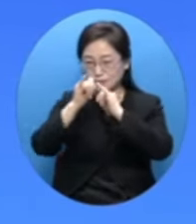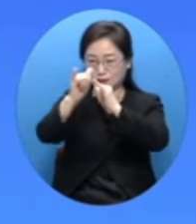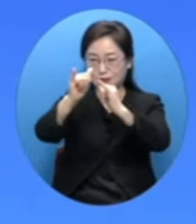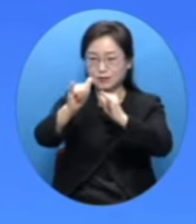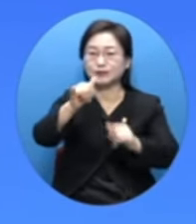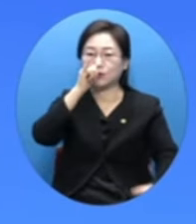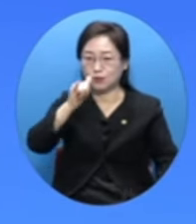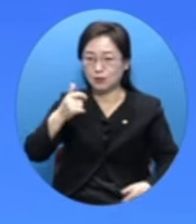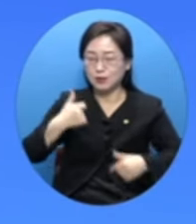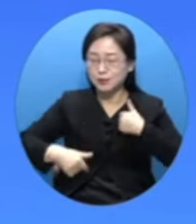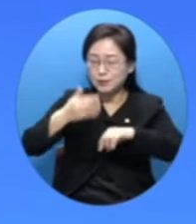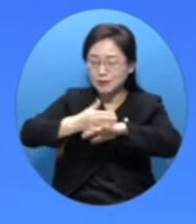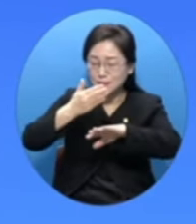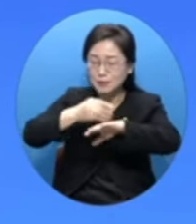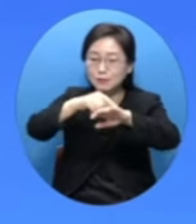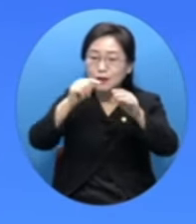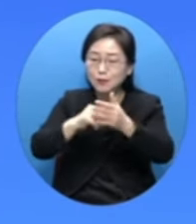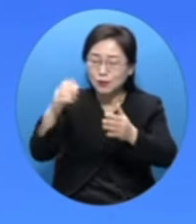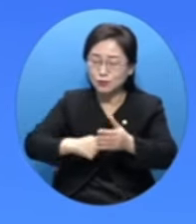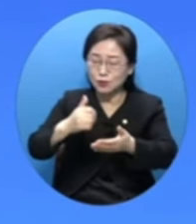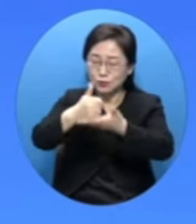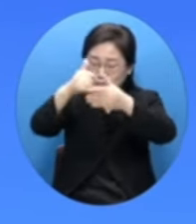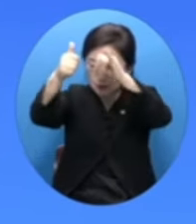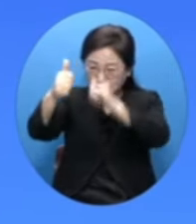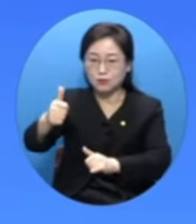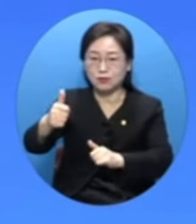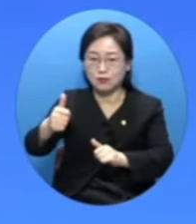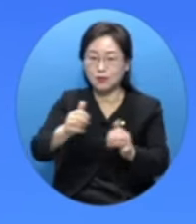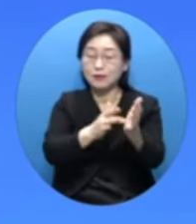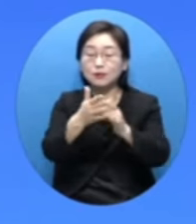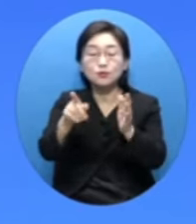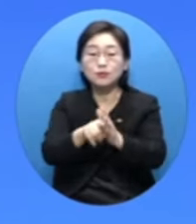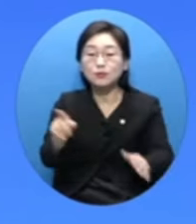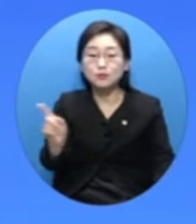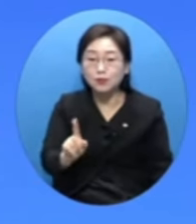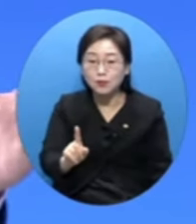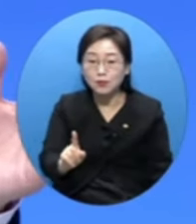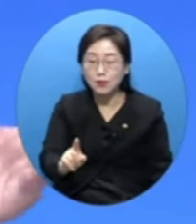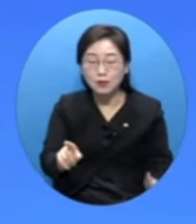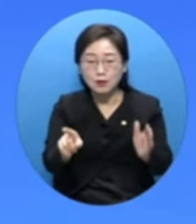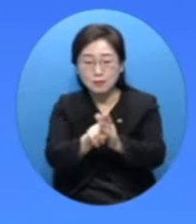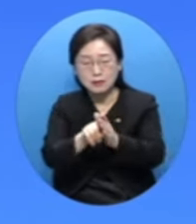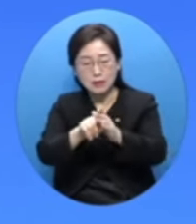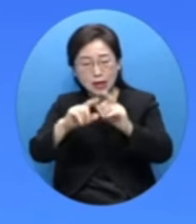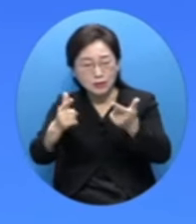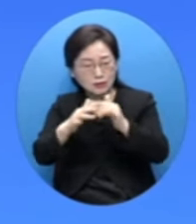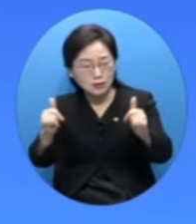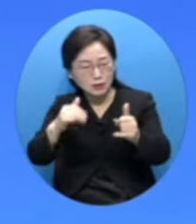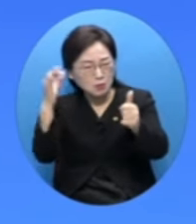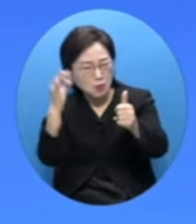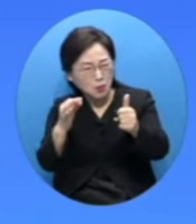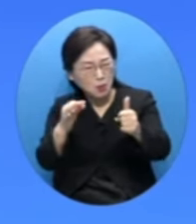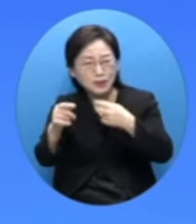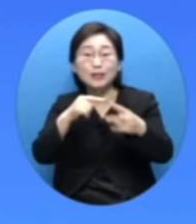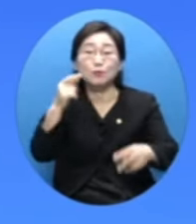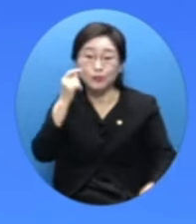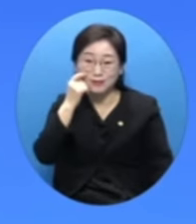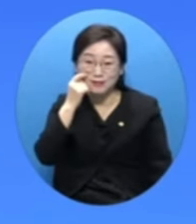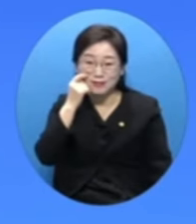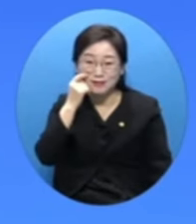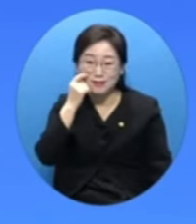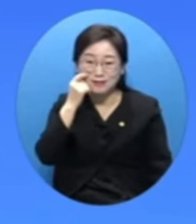우리는 기쁨으로 감사함으로 주님 일을 하는 것입니다. 예수 믿는 것은 어떻게 보면 믿지 않은 사람들은 이해가 되지 않는 일입니다.